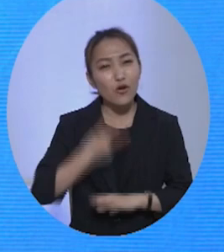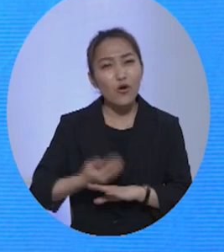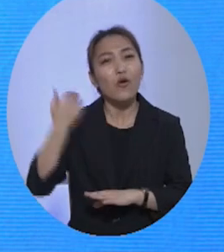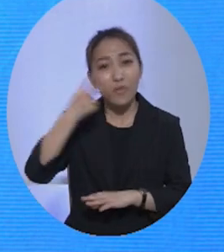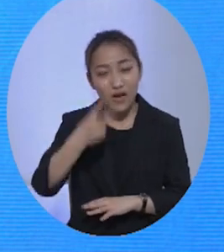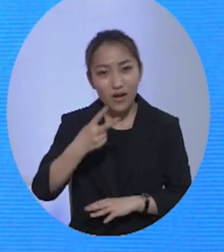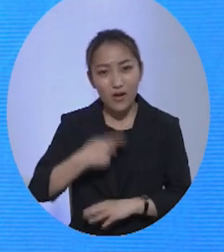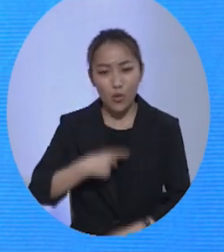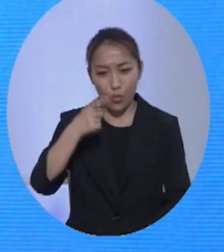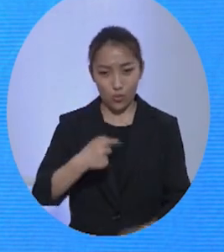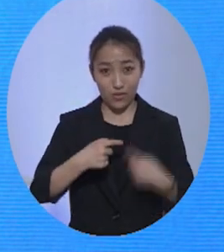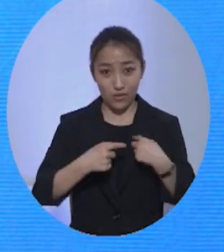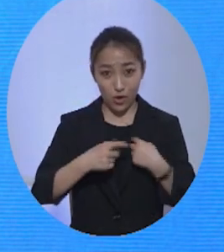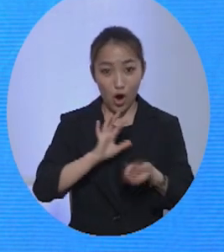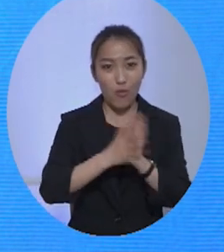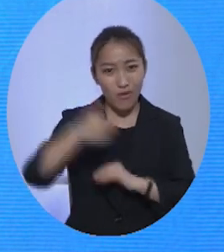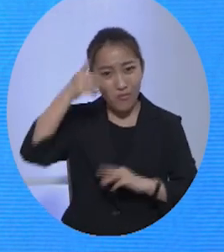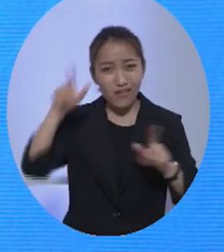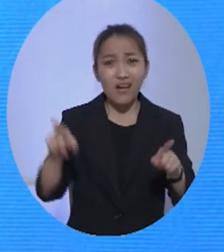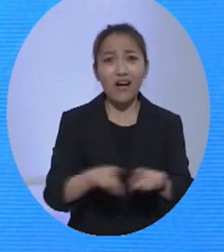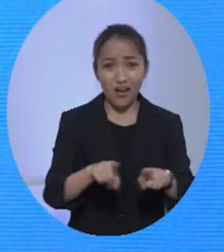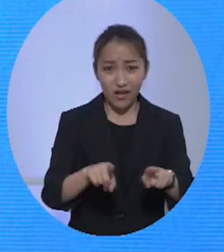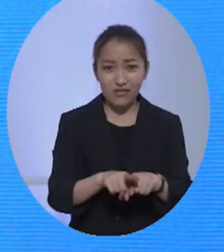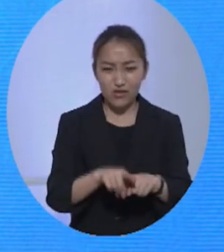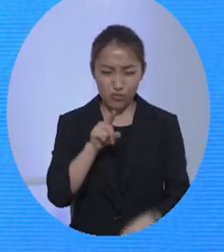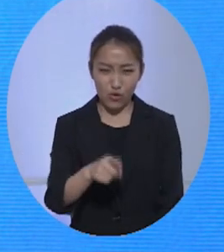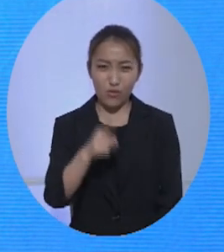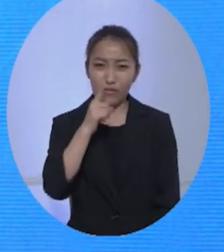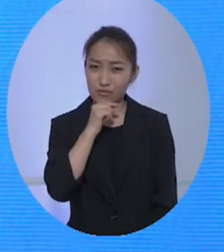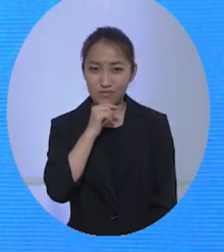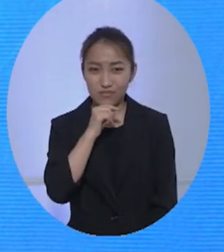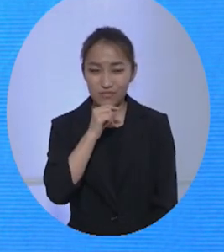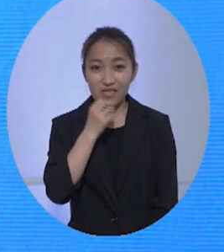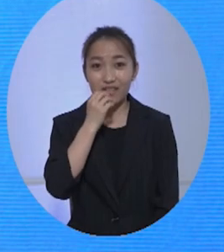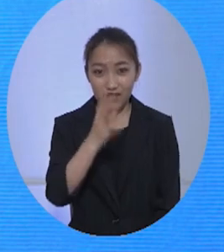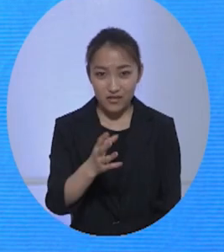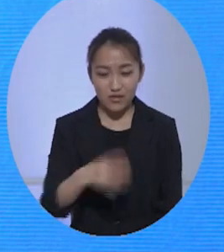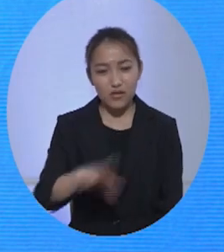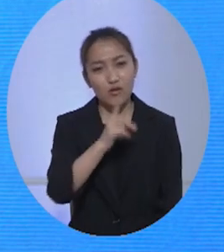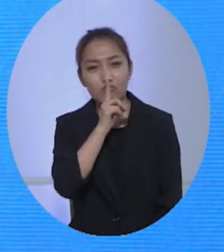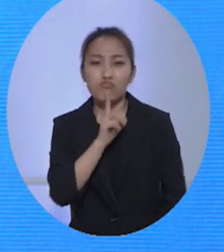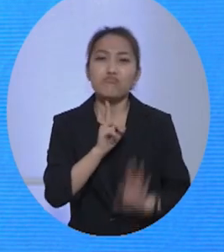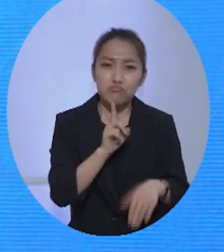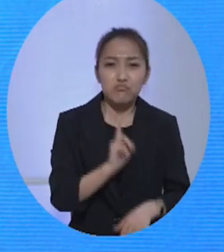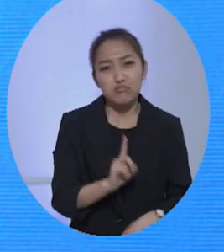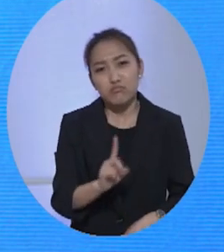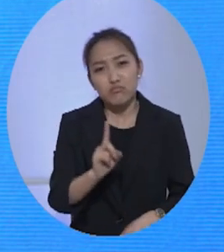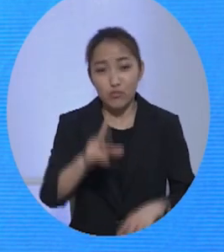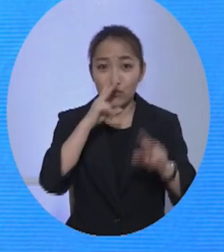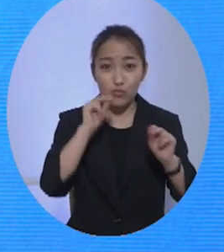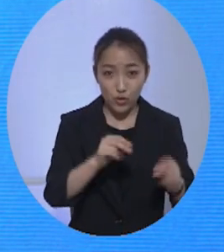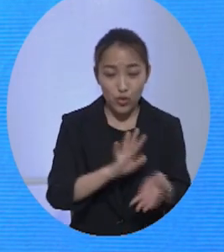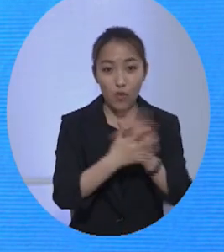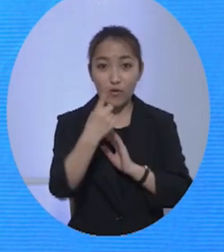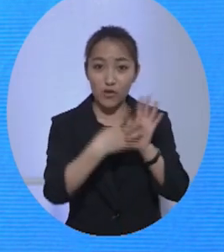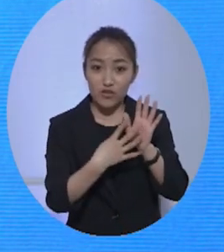нөгөө философичдын нөгөө ирэмбэр хэлж болно. А харин номод зүгээр өвжүүл болох байсан гэд. Харин 90 оноос бол юу вэ